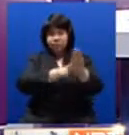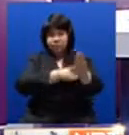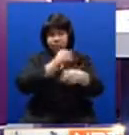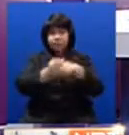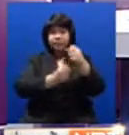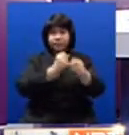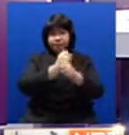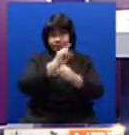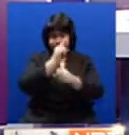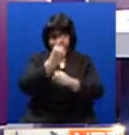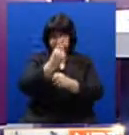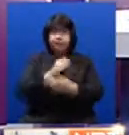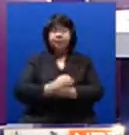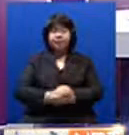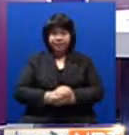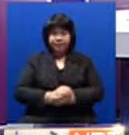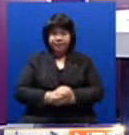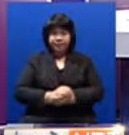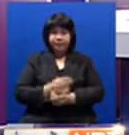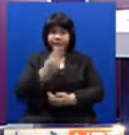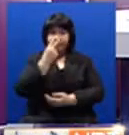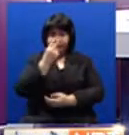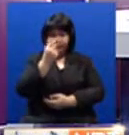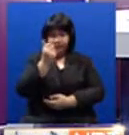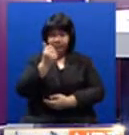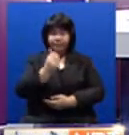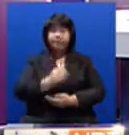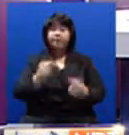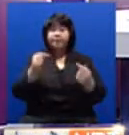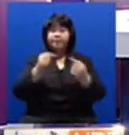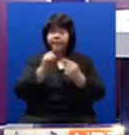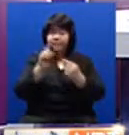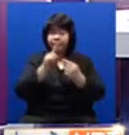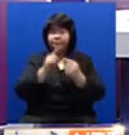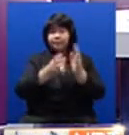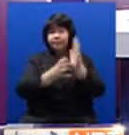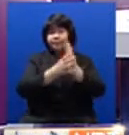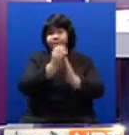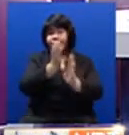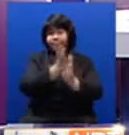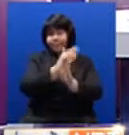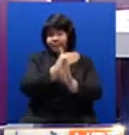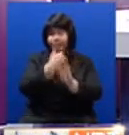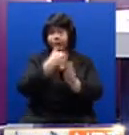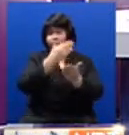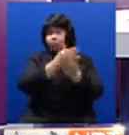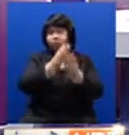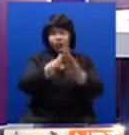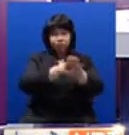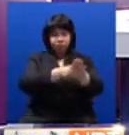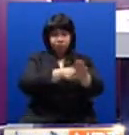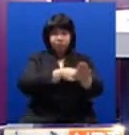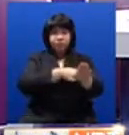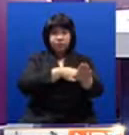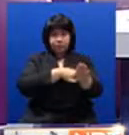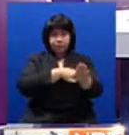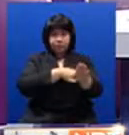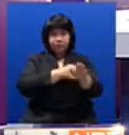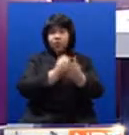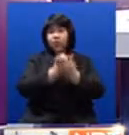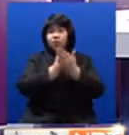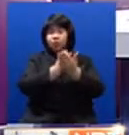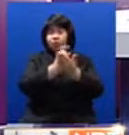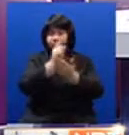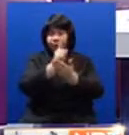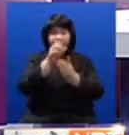ปีก Laurie ตอนรัปีให่ทผ่านมามาใหคชมดตดตามกด้วยซึ่สสัดายทผ่านมากถงวเป็วัหยดยาวเลยทเดียวช่วยส่ท้าย ช